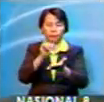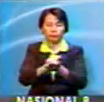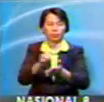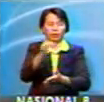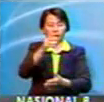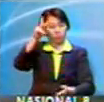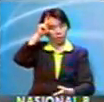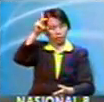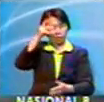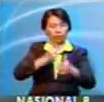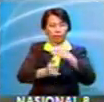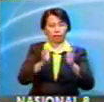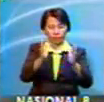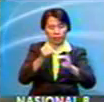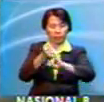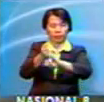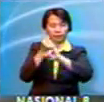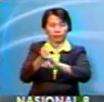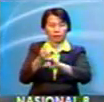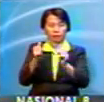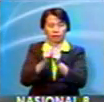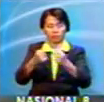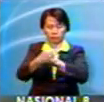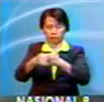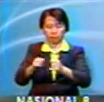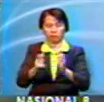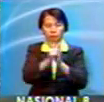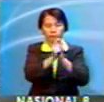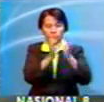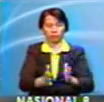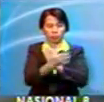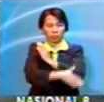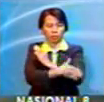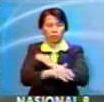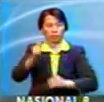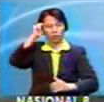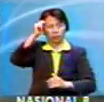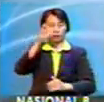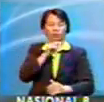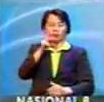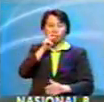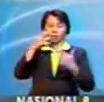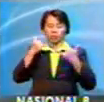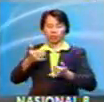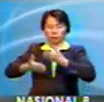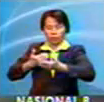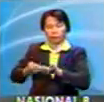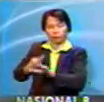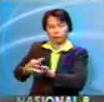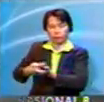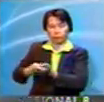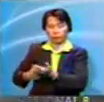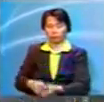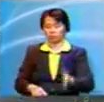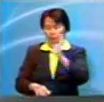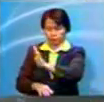Manakala Kelantan memasuki peringkat perjanjian dengan Jabatan Peguam Negara. Terengganu dan Kedah kini di fasa rundingan.